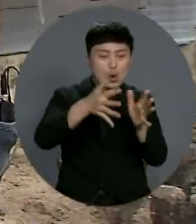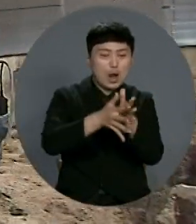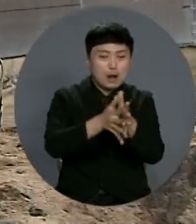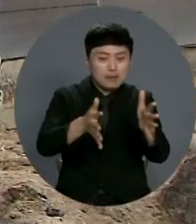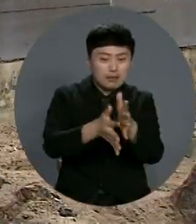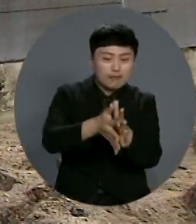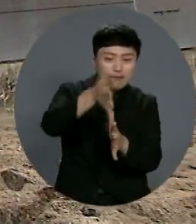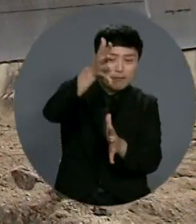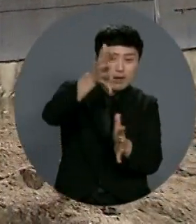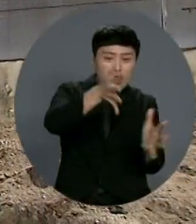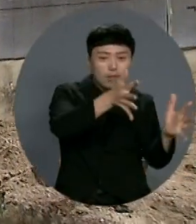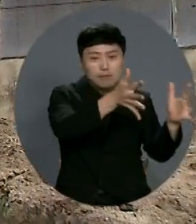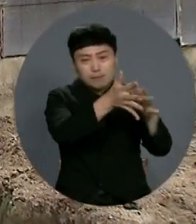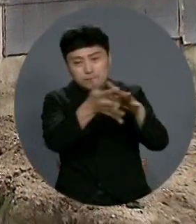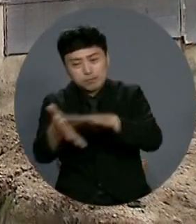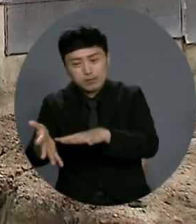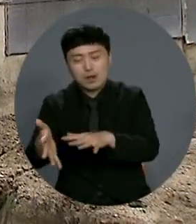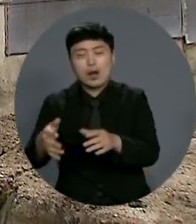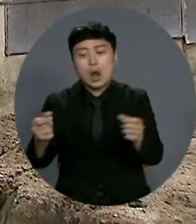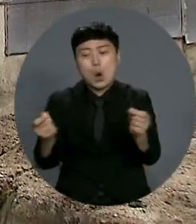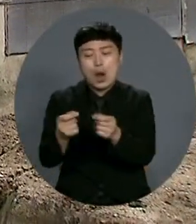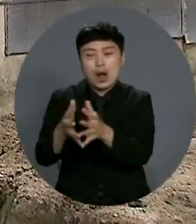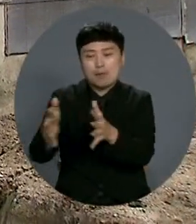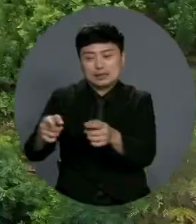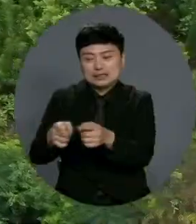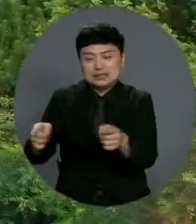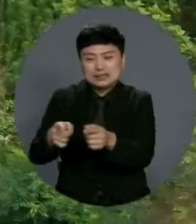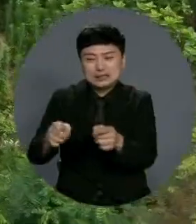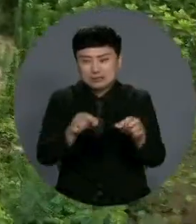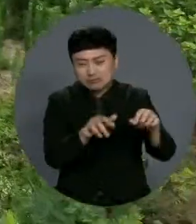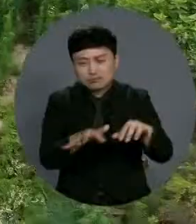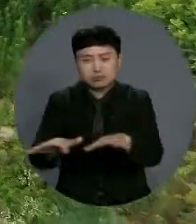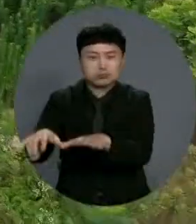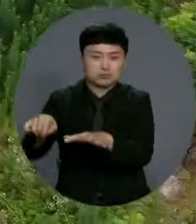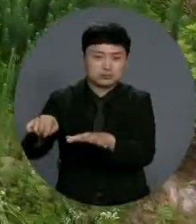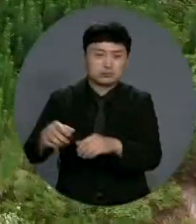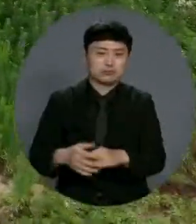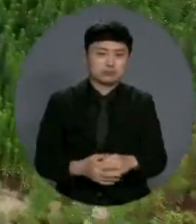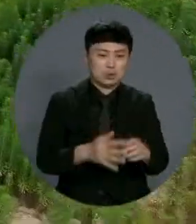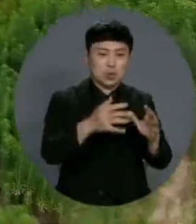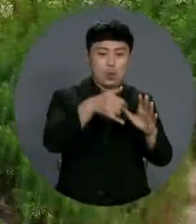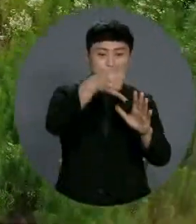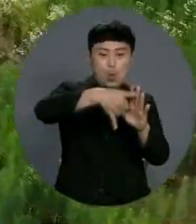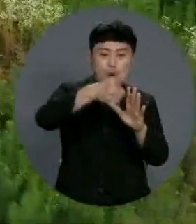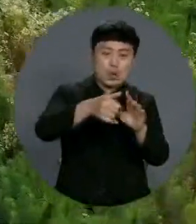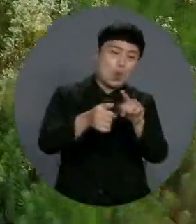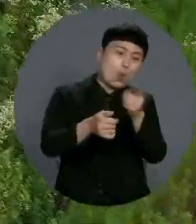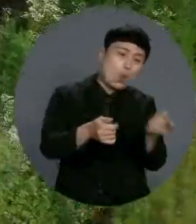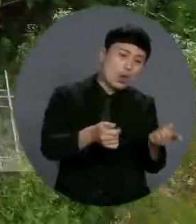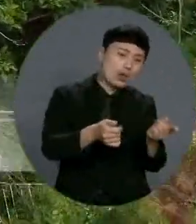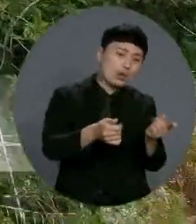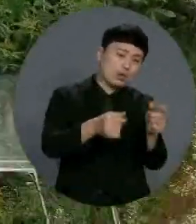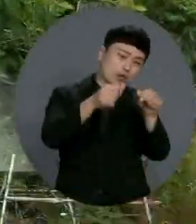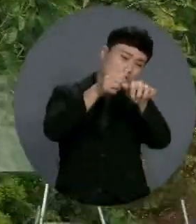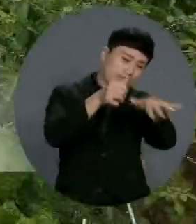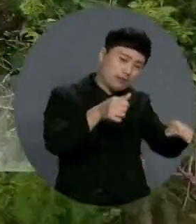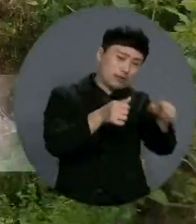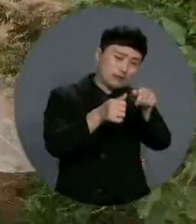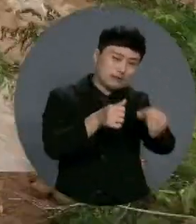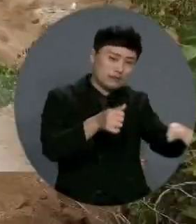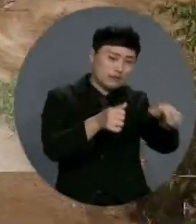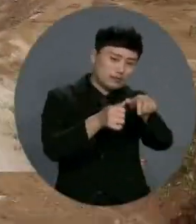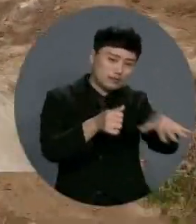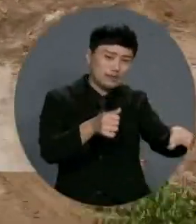여기 아파트 1층 입구 앞까지 덮쳤습니다 아파트 공사 현장 뒤편 역시 상당량의 토사가 산